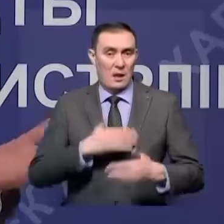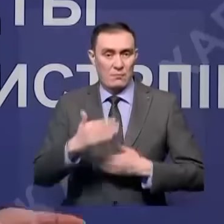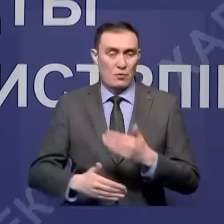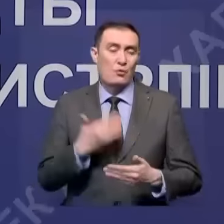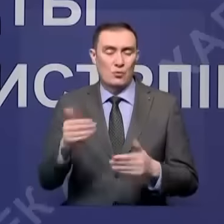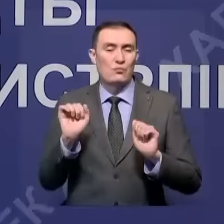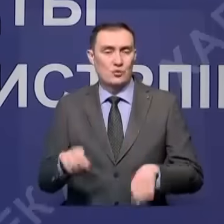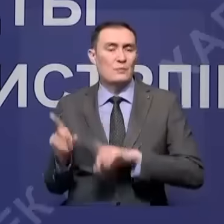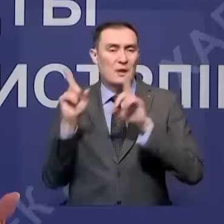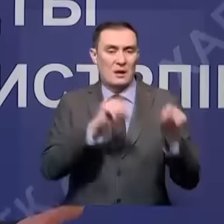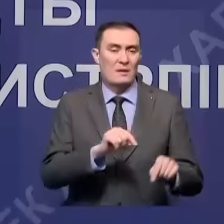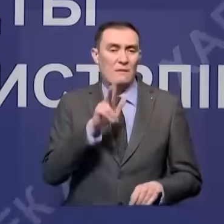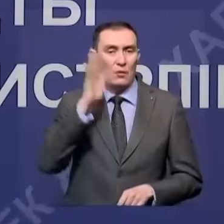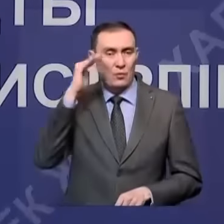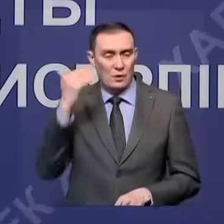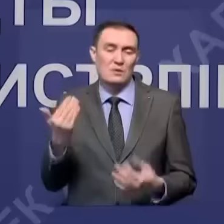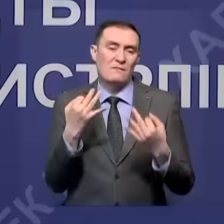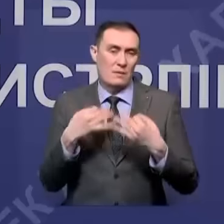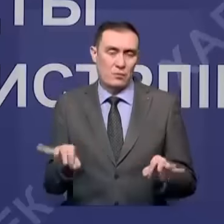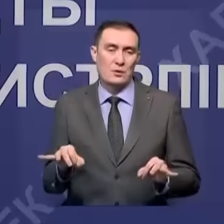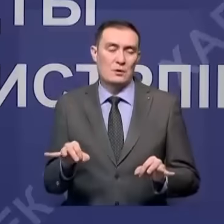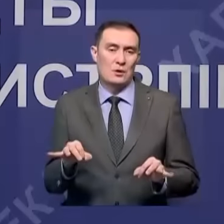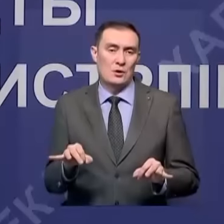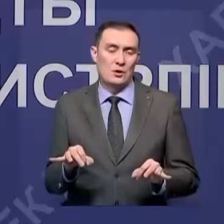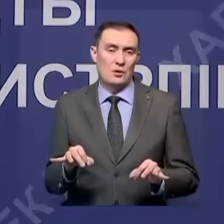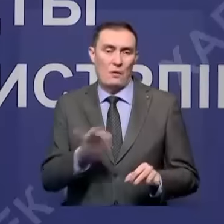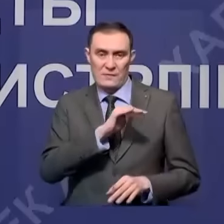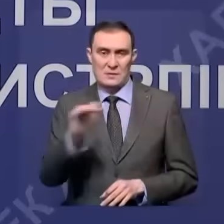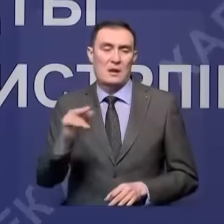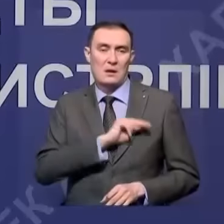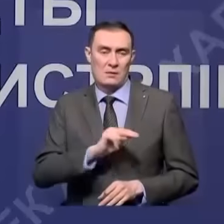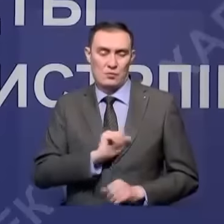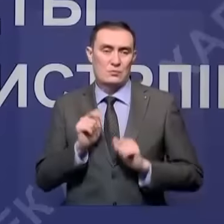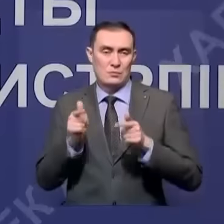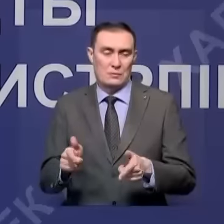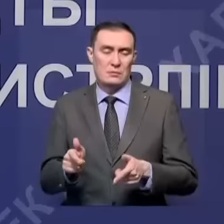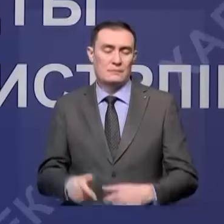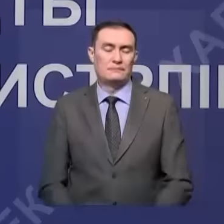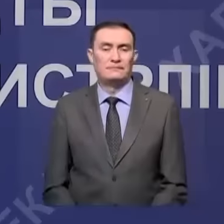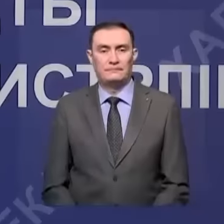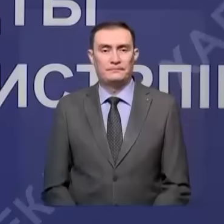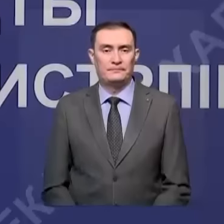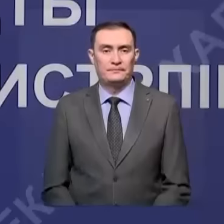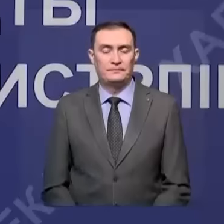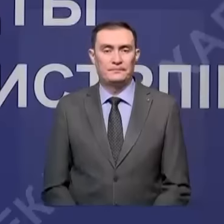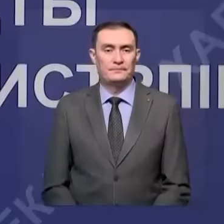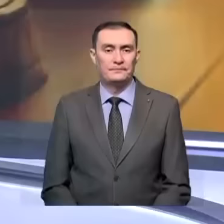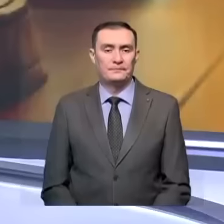он выезжает в Корею и свободно работает и осуществляет трудовую деятельность.